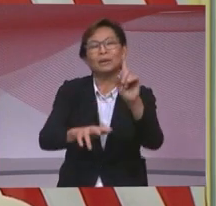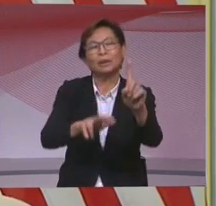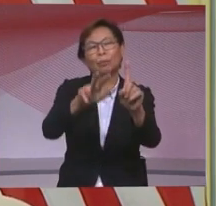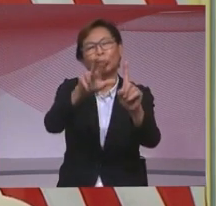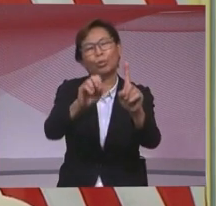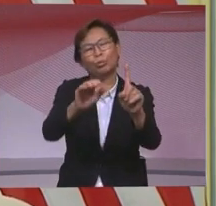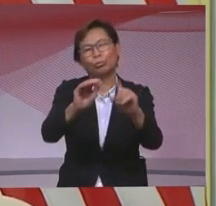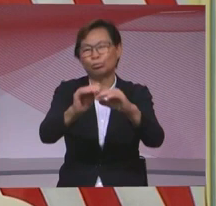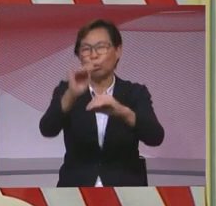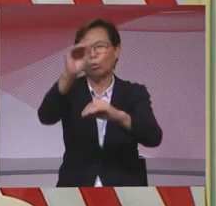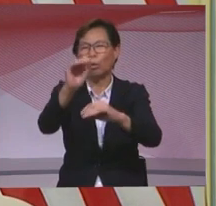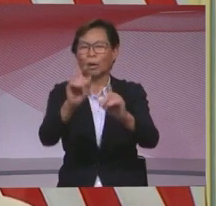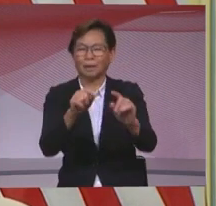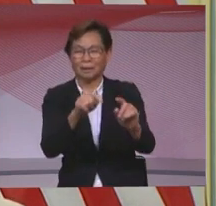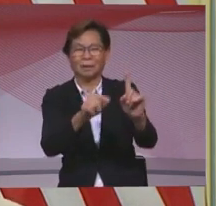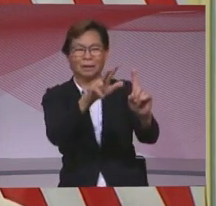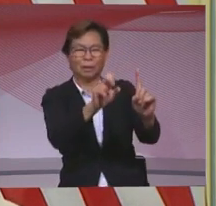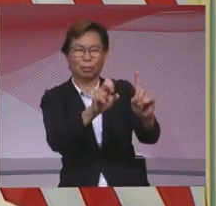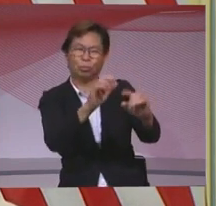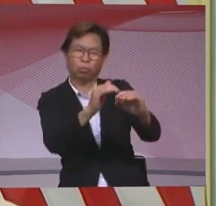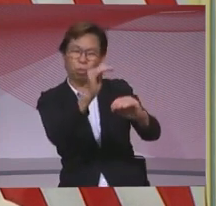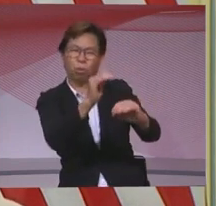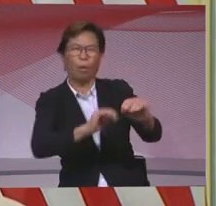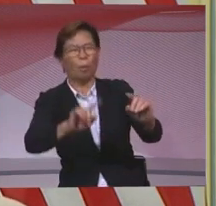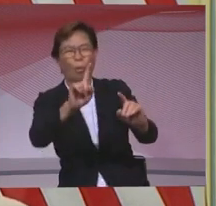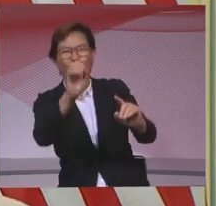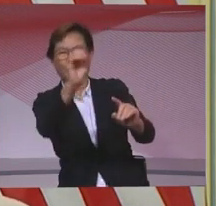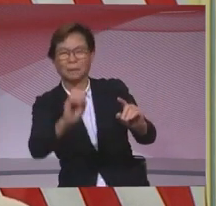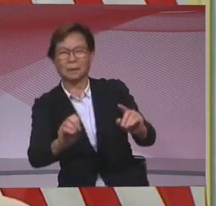130 lebih yang 1% itu bukan orang politik semata-mata